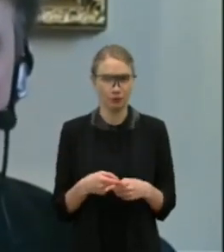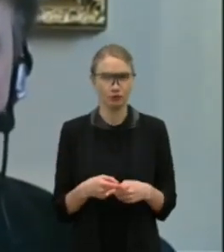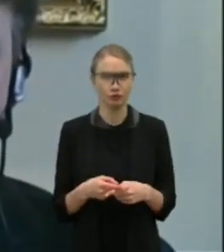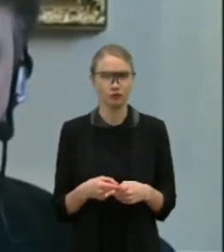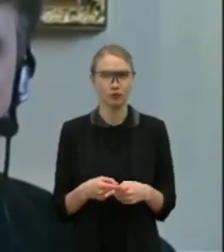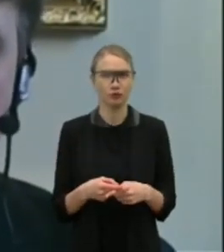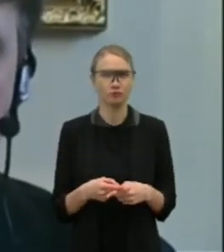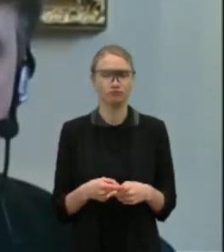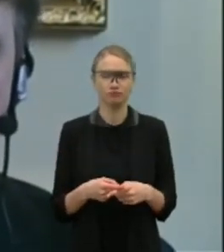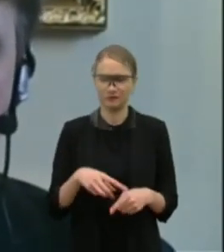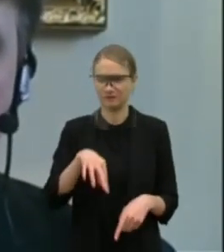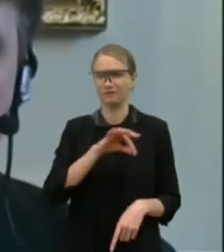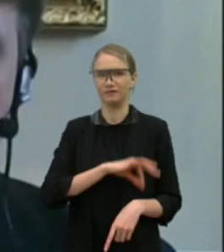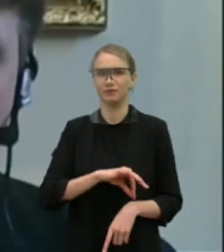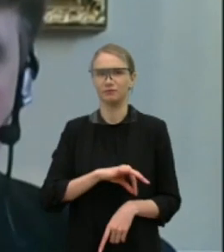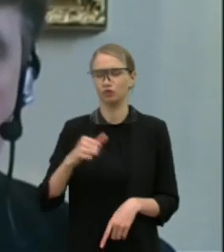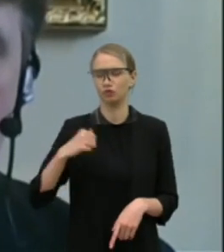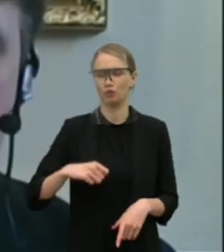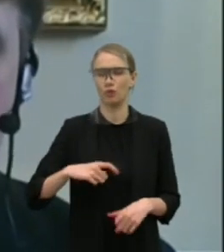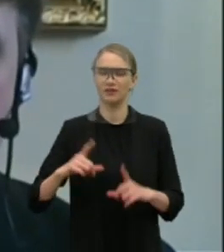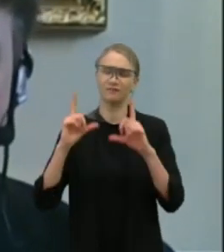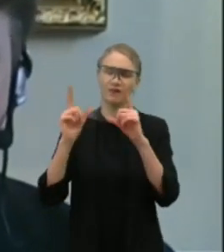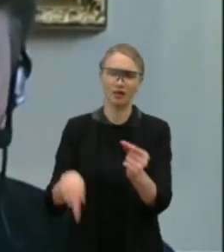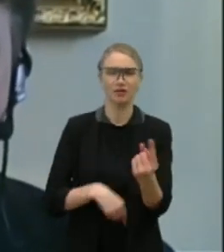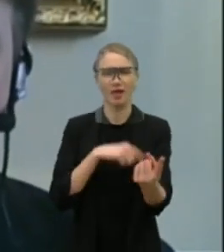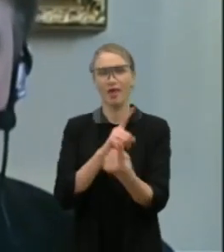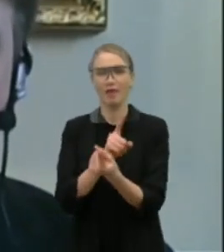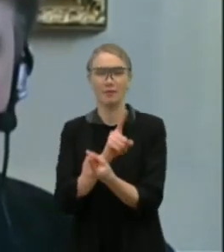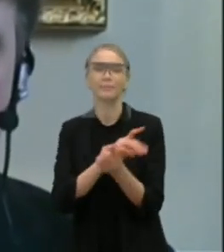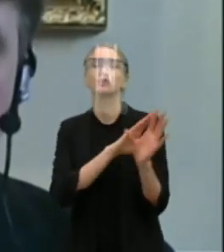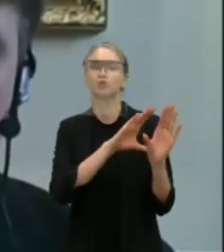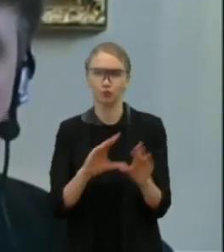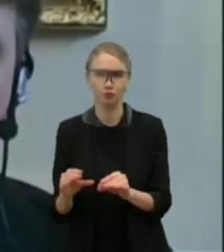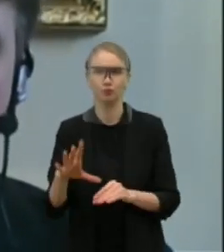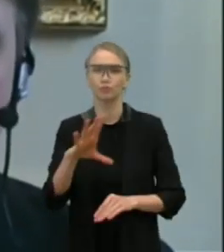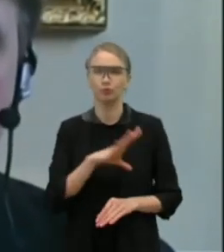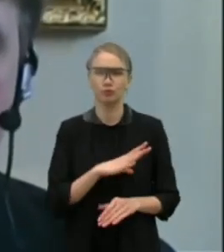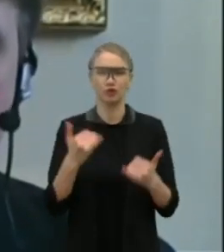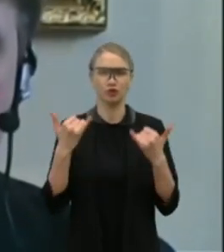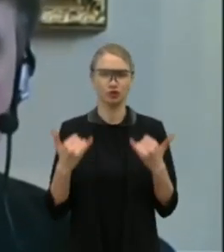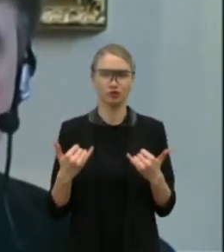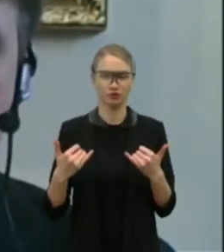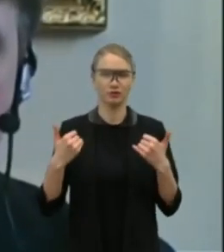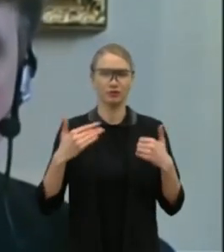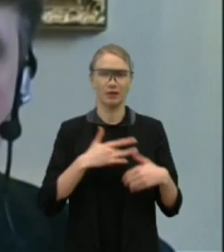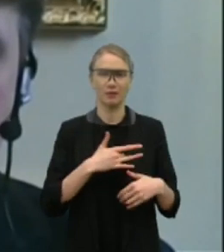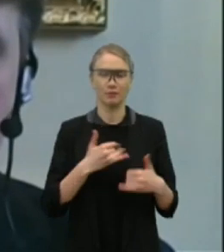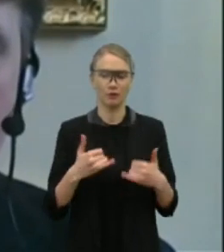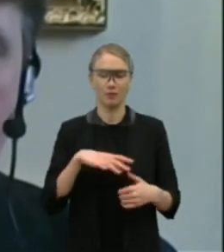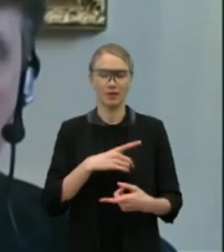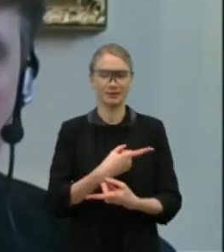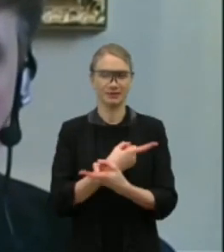stipriai sumažino Lietuvos gyventojų mobilumą. Ir šią naktį Google kompanija tiesiog paskelbė savo